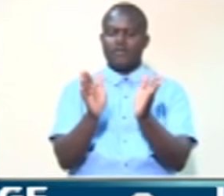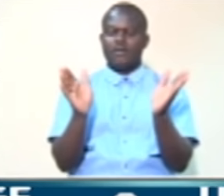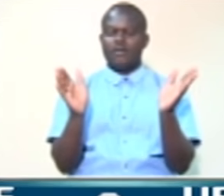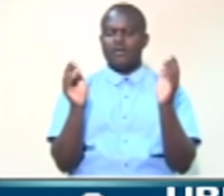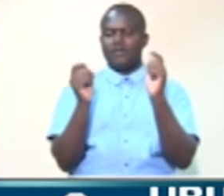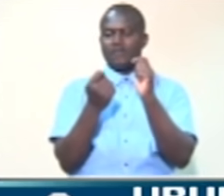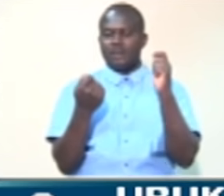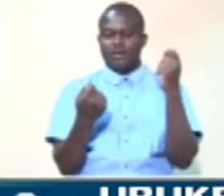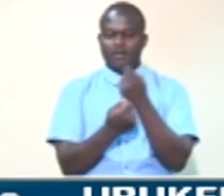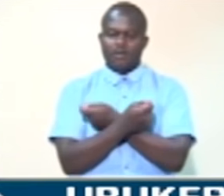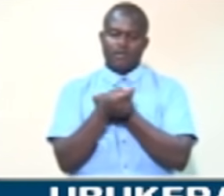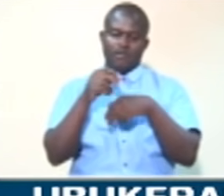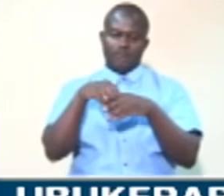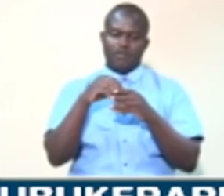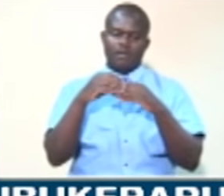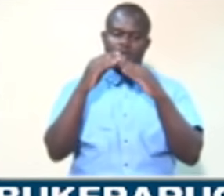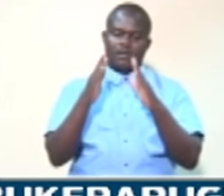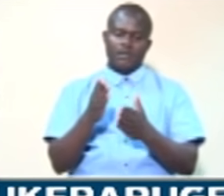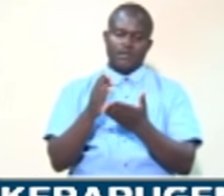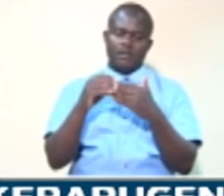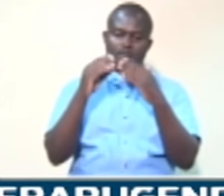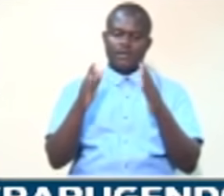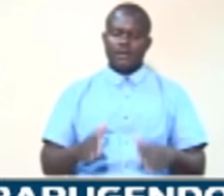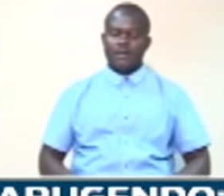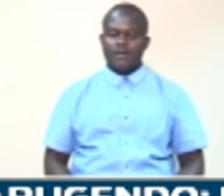mpinduka ziba mu mibereho y'abayoborwa